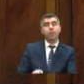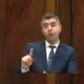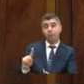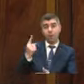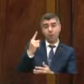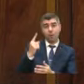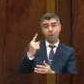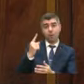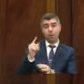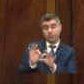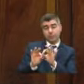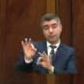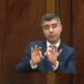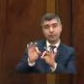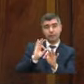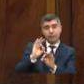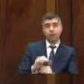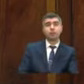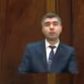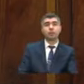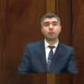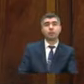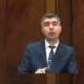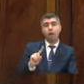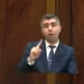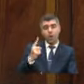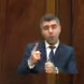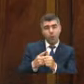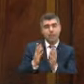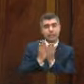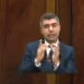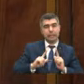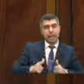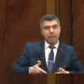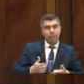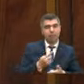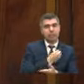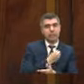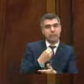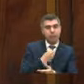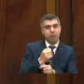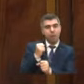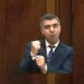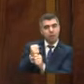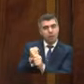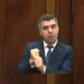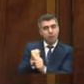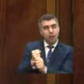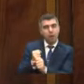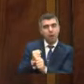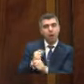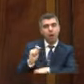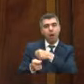البداية، وخصوصا أن قلنا بأن الأولوية هي كالتالي: التعليم والصحة والتشغيل وتقليص